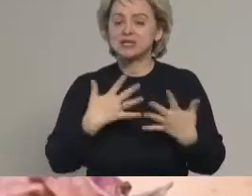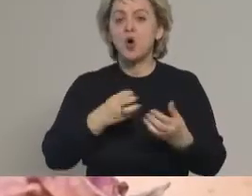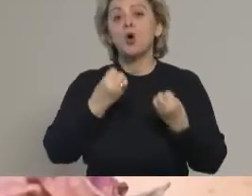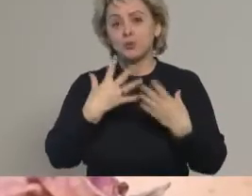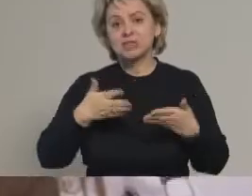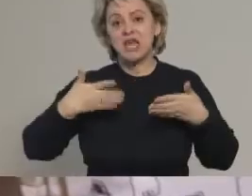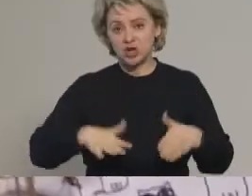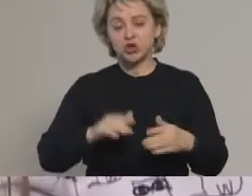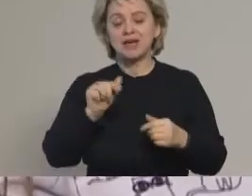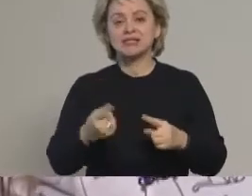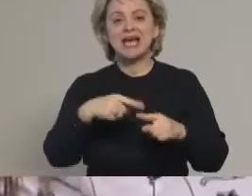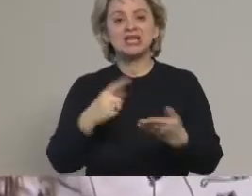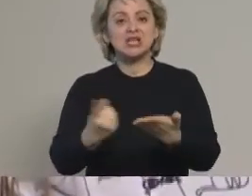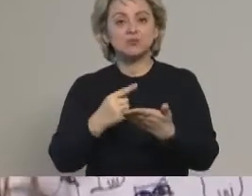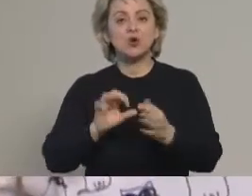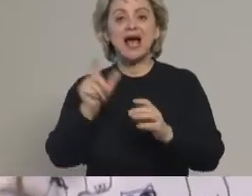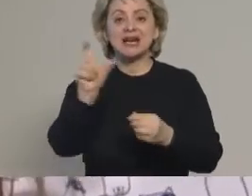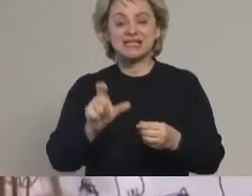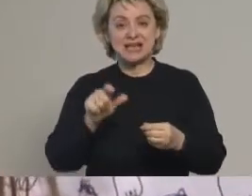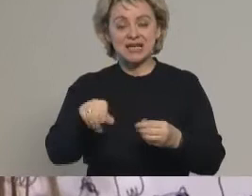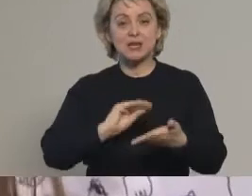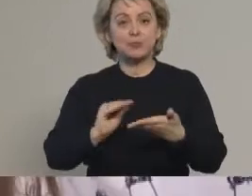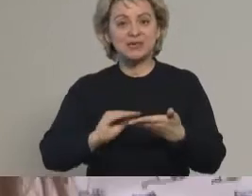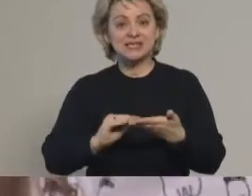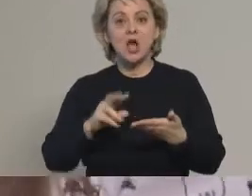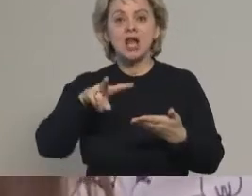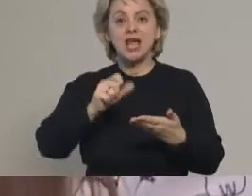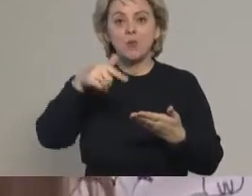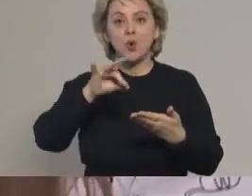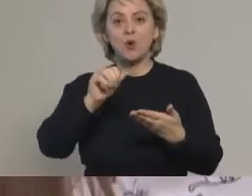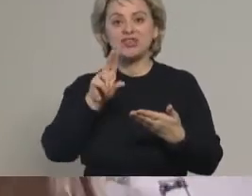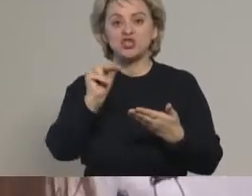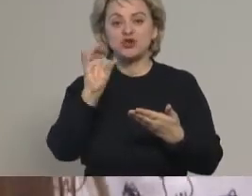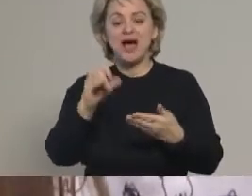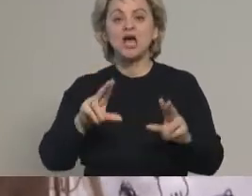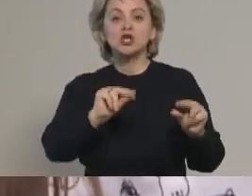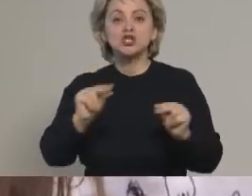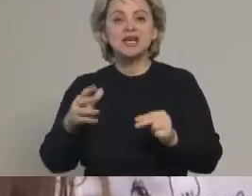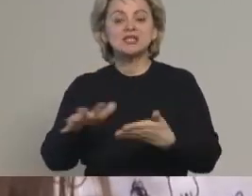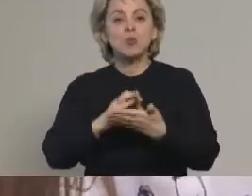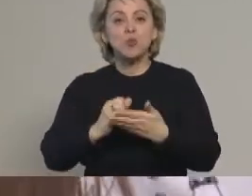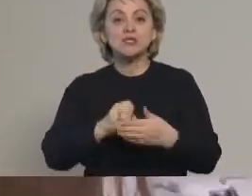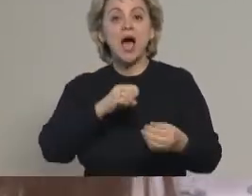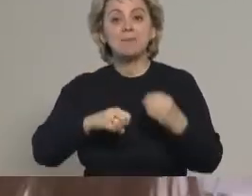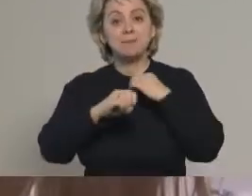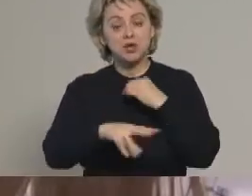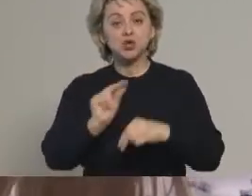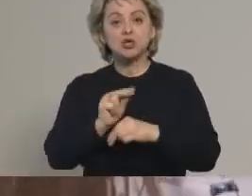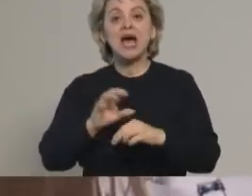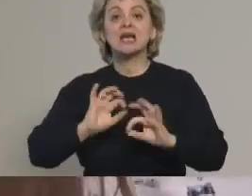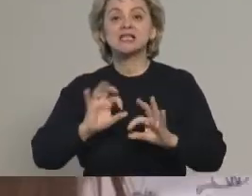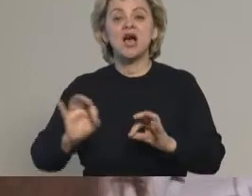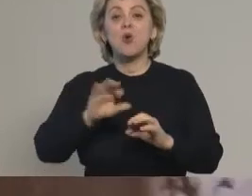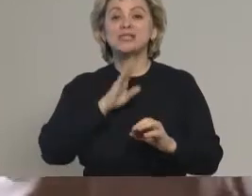просто рождается. Это сборник рассказов писателя Либровича. «Счастье портит, бедность учит. Рассказы о девочках